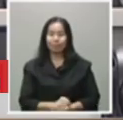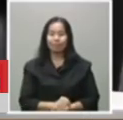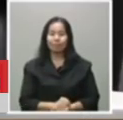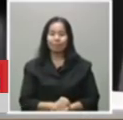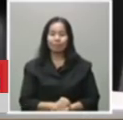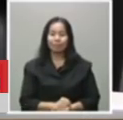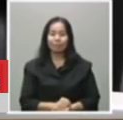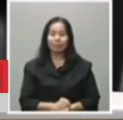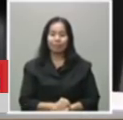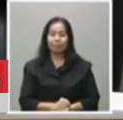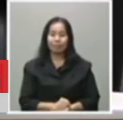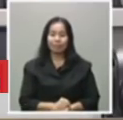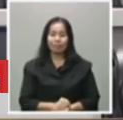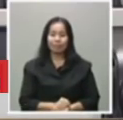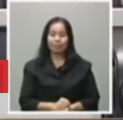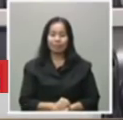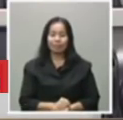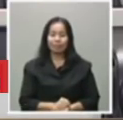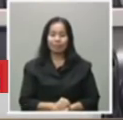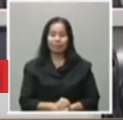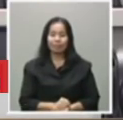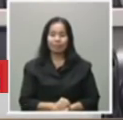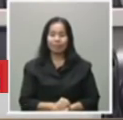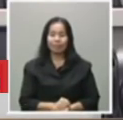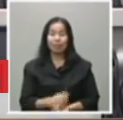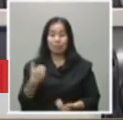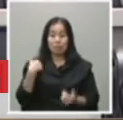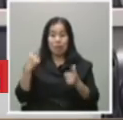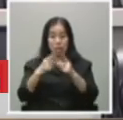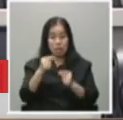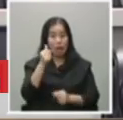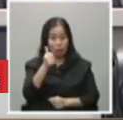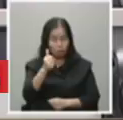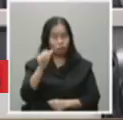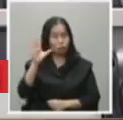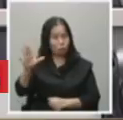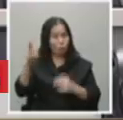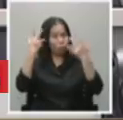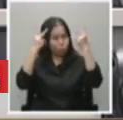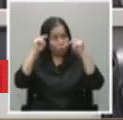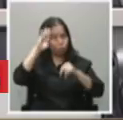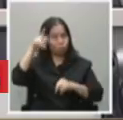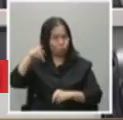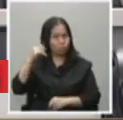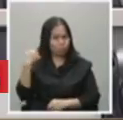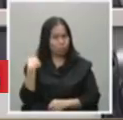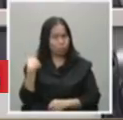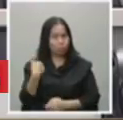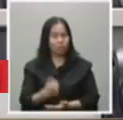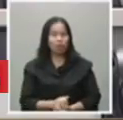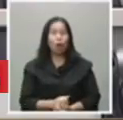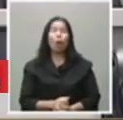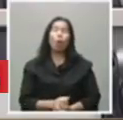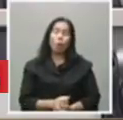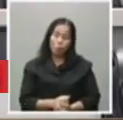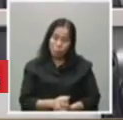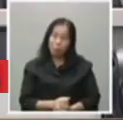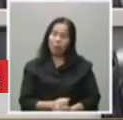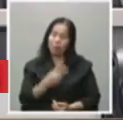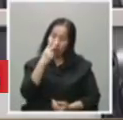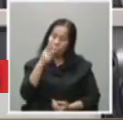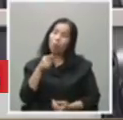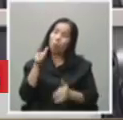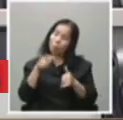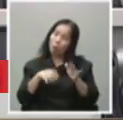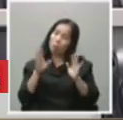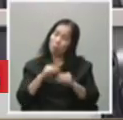ท่านประธานที่เคารพครับเรื่องดีๆของลุงก็มีนะฮะหลายคนก็บอกว่าเออก็ได้เห็นคนที่แบบพูดจาแบบนี้เ